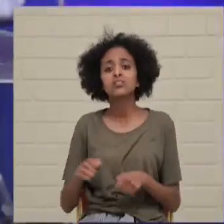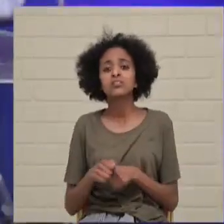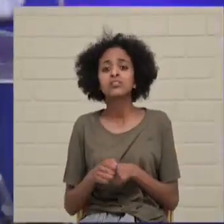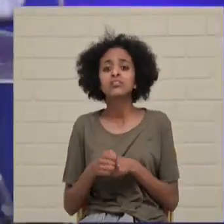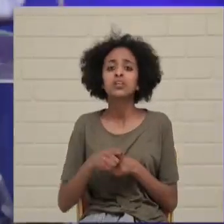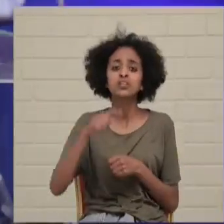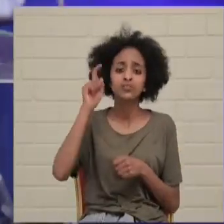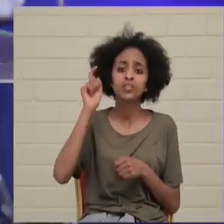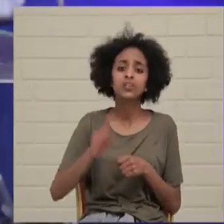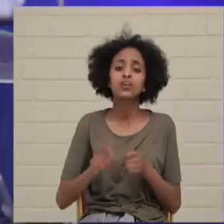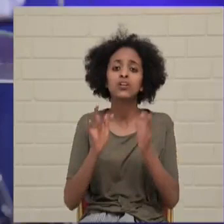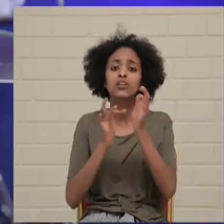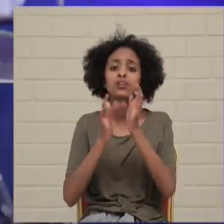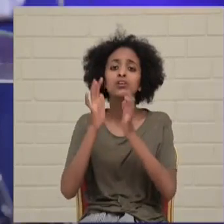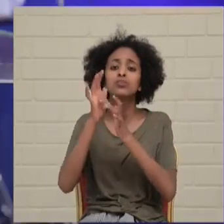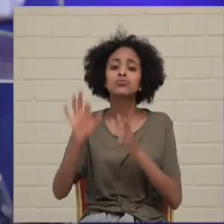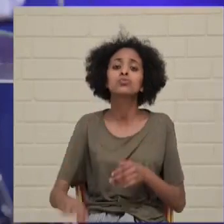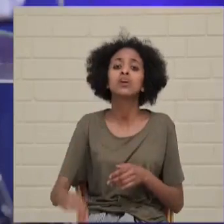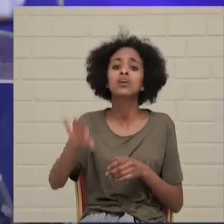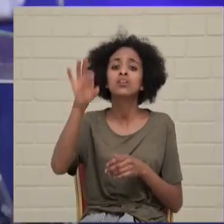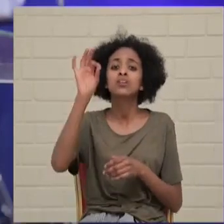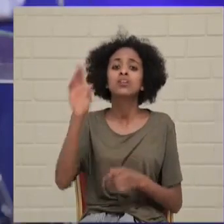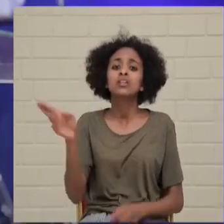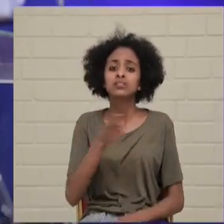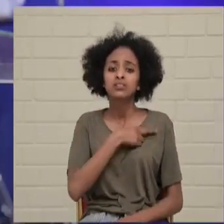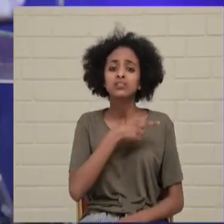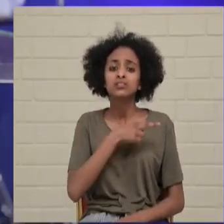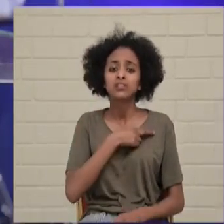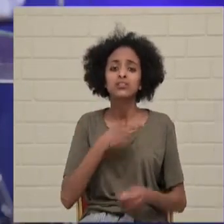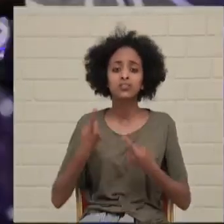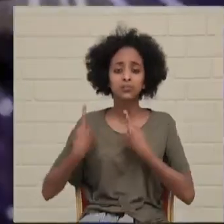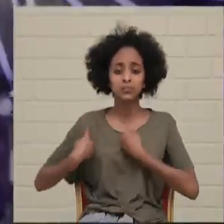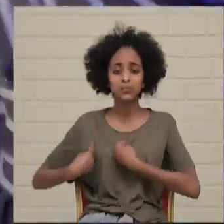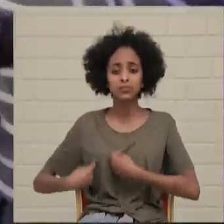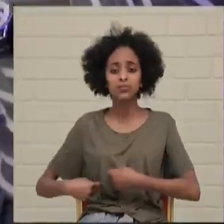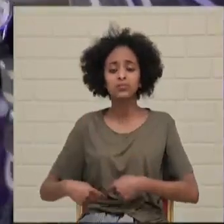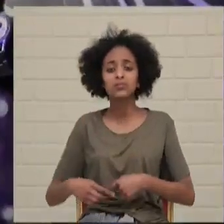ያኔ ምረናል ኢየሱስ ያገኝ ይጸጸት ልብ